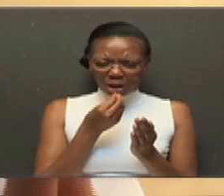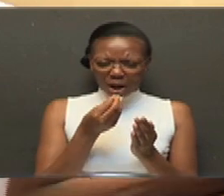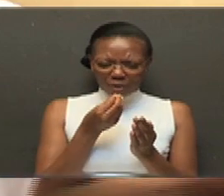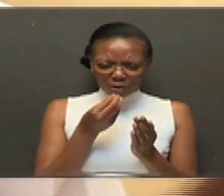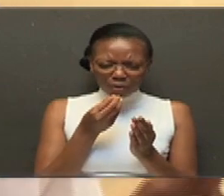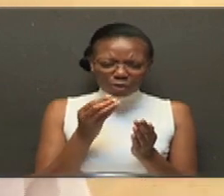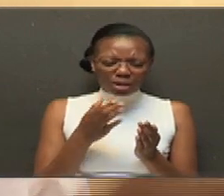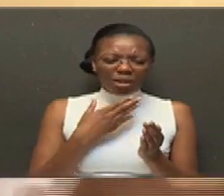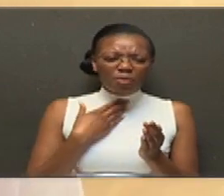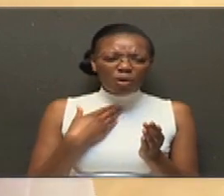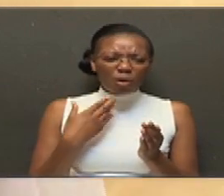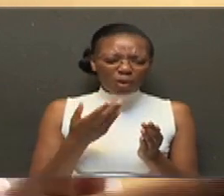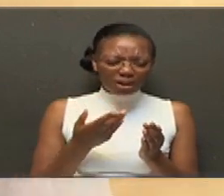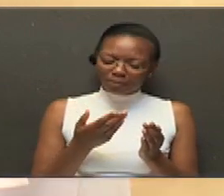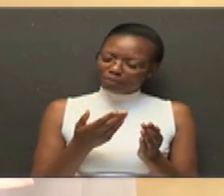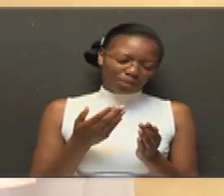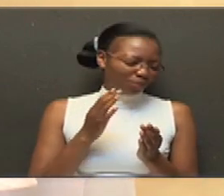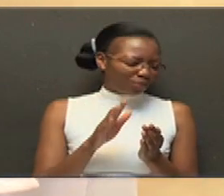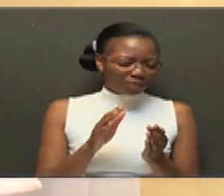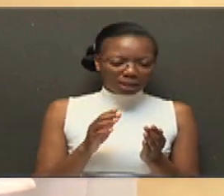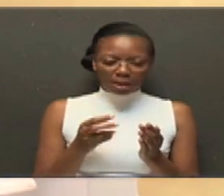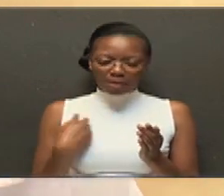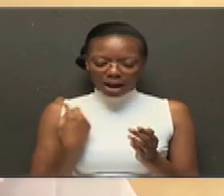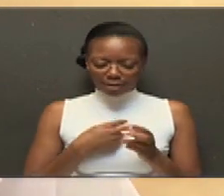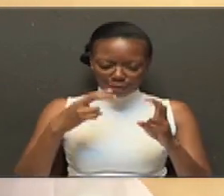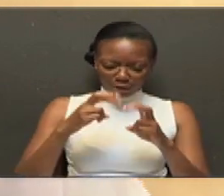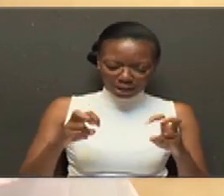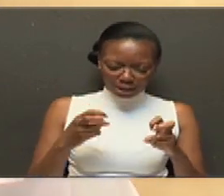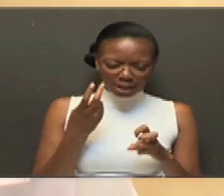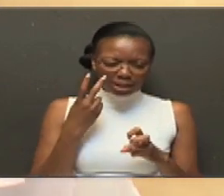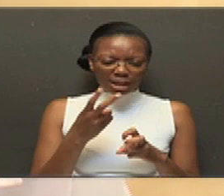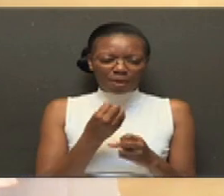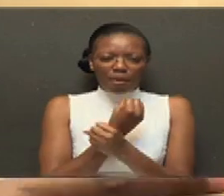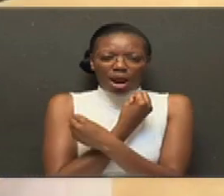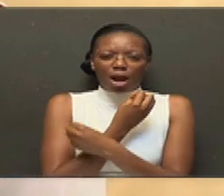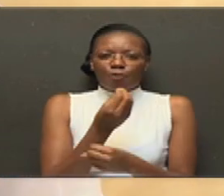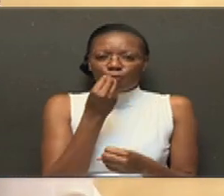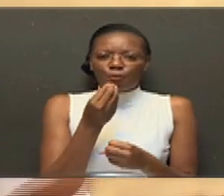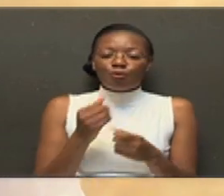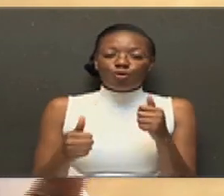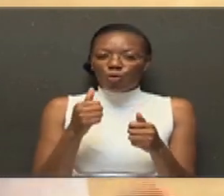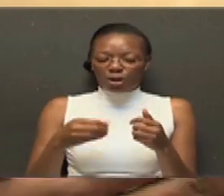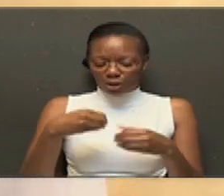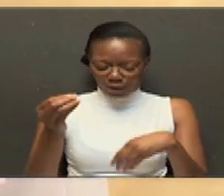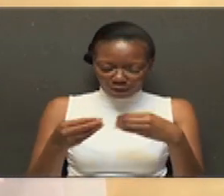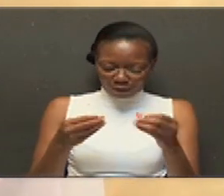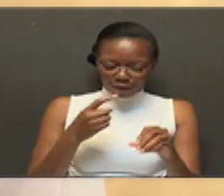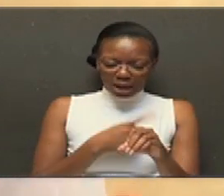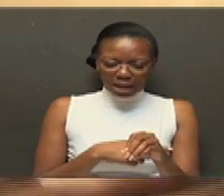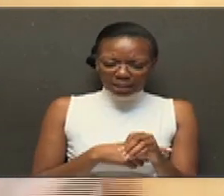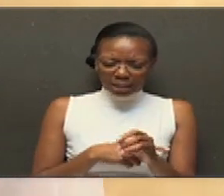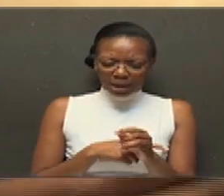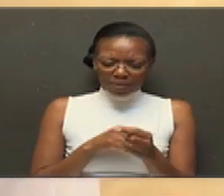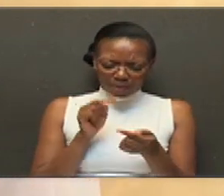tukajua ni majani gani wanapenda sana. So tunawapea hayo majani na tumejua wakiwa wachanga vile